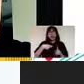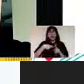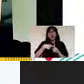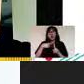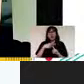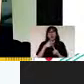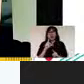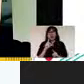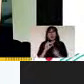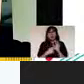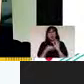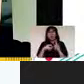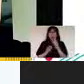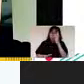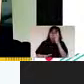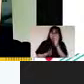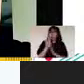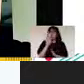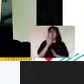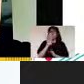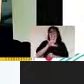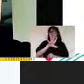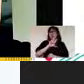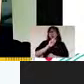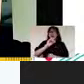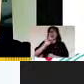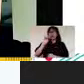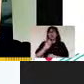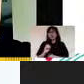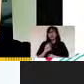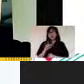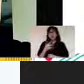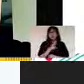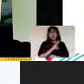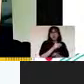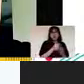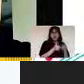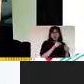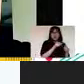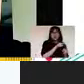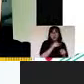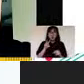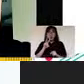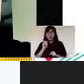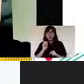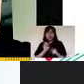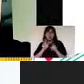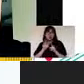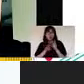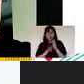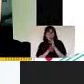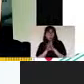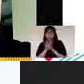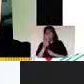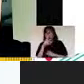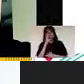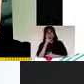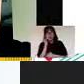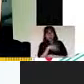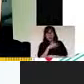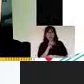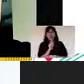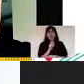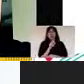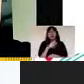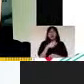500% di periode 2016 sampai 2019. Uang elektronik ini terdiri dari dua kategori. Uang